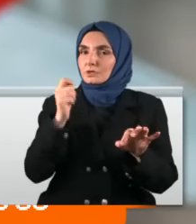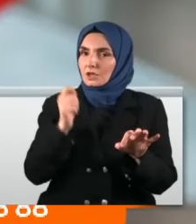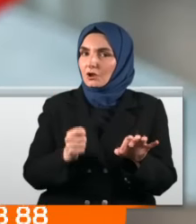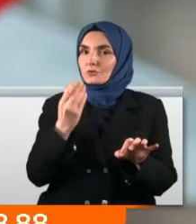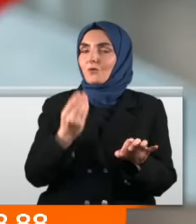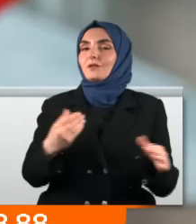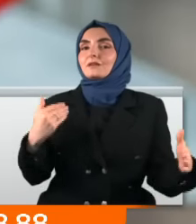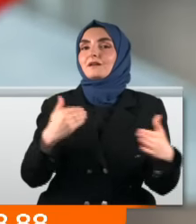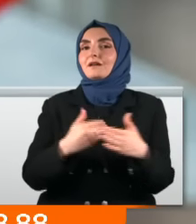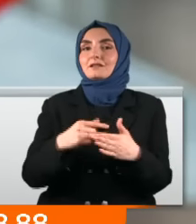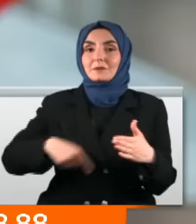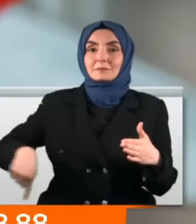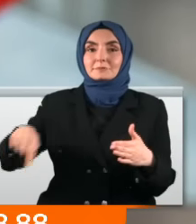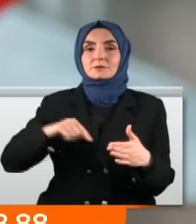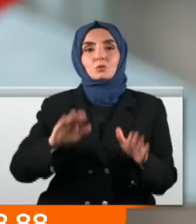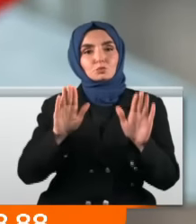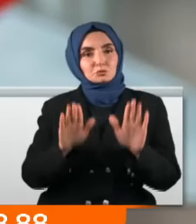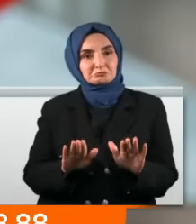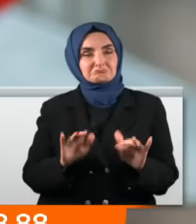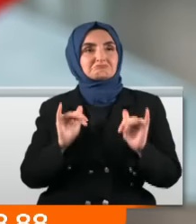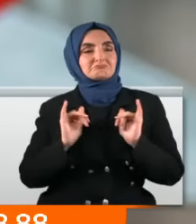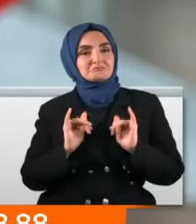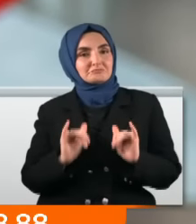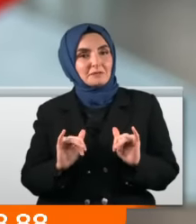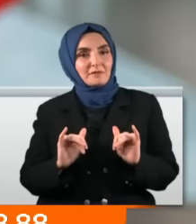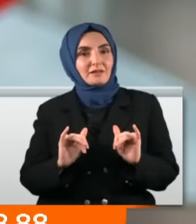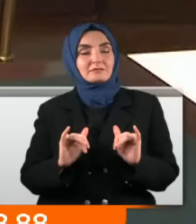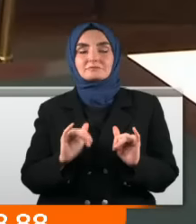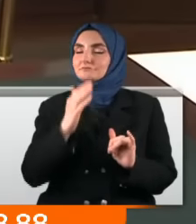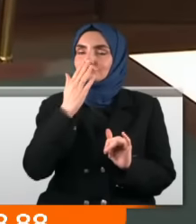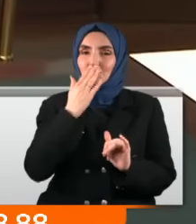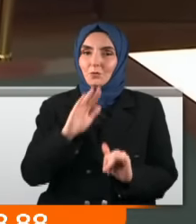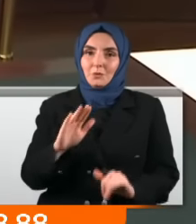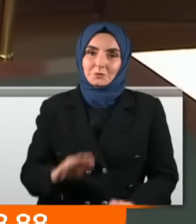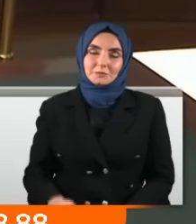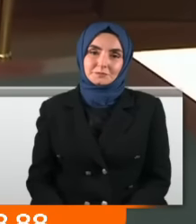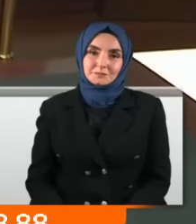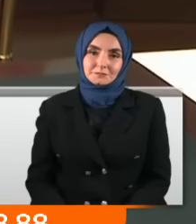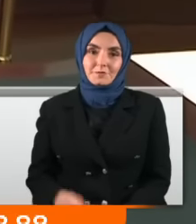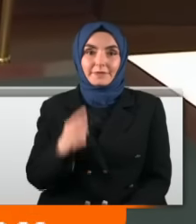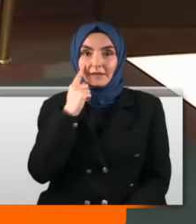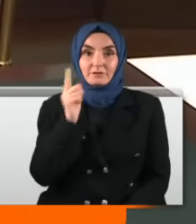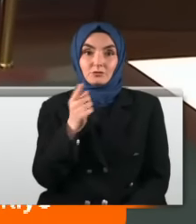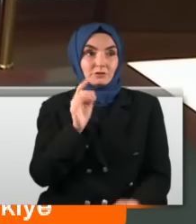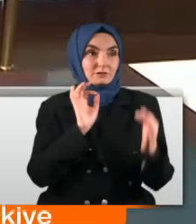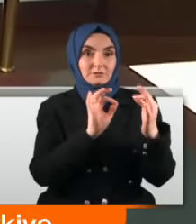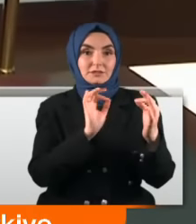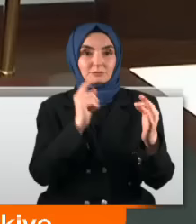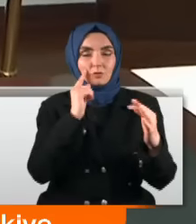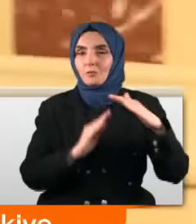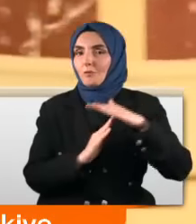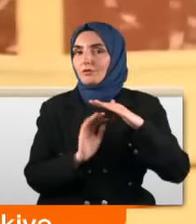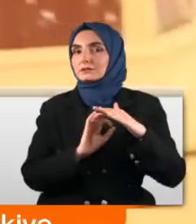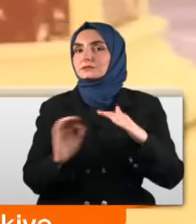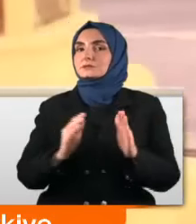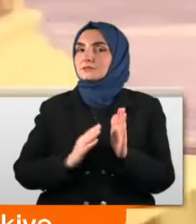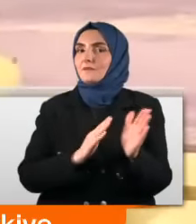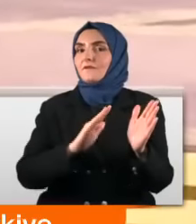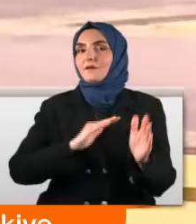bize durmak, dinlenmek, soluklanmak yok. Diplomasi trafiğine de aralıksız devam eden Erdoğan,